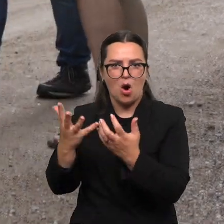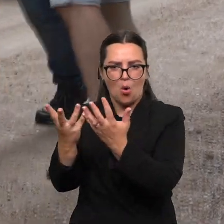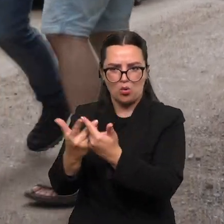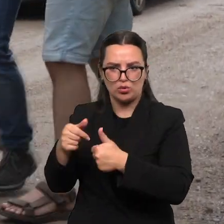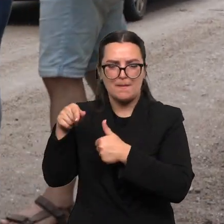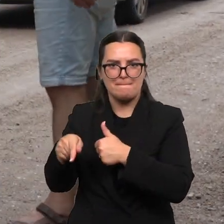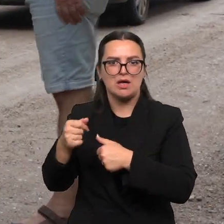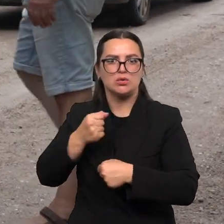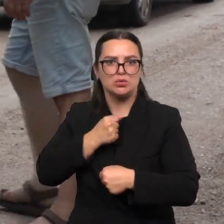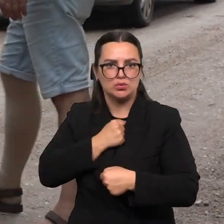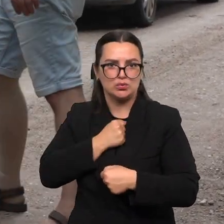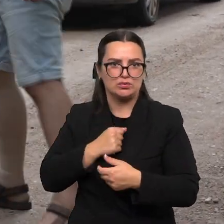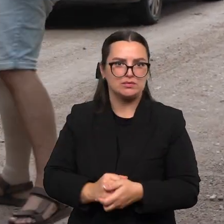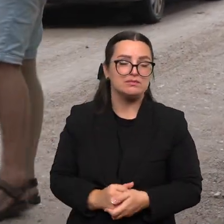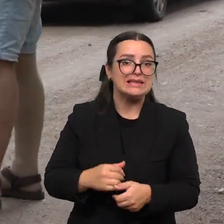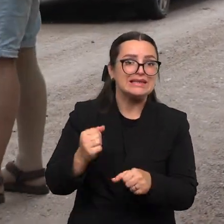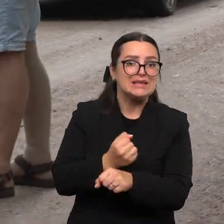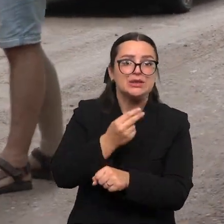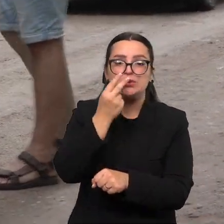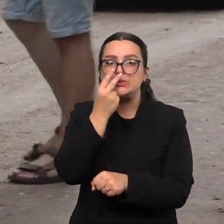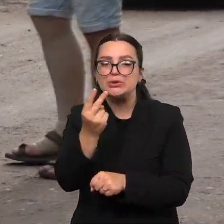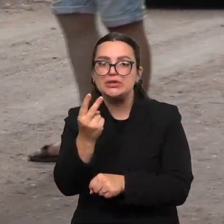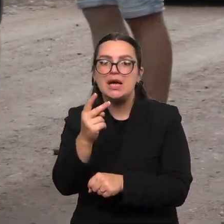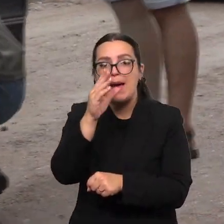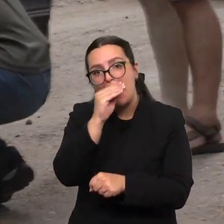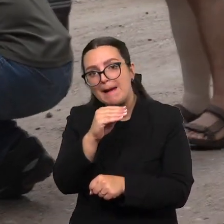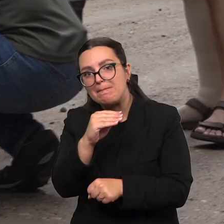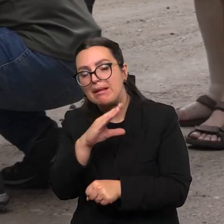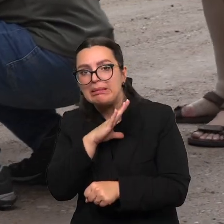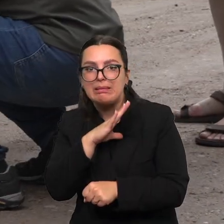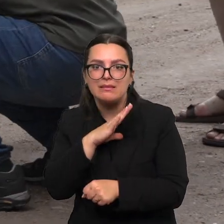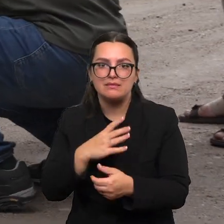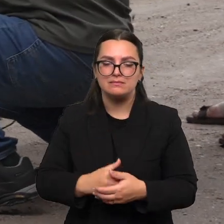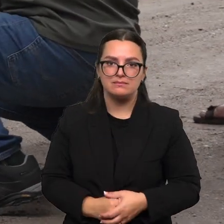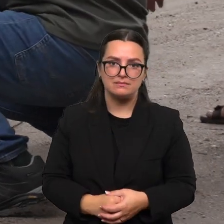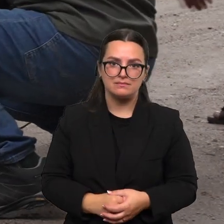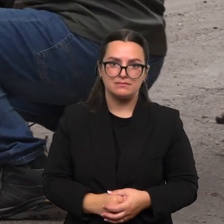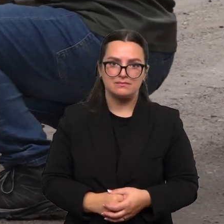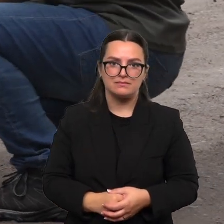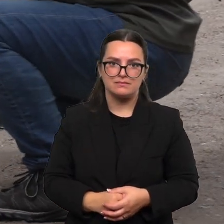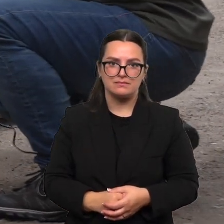tada tą dėti, o čia žiūrėsim tada, kas iš to.